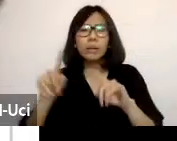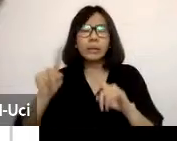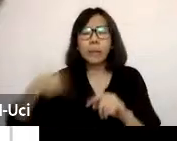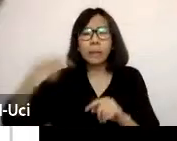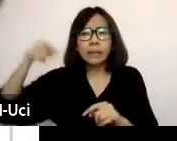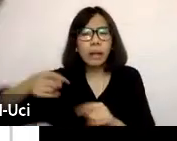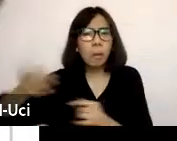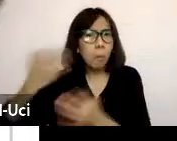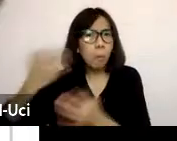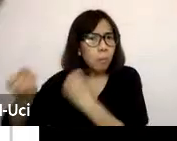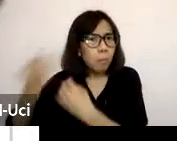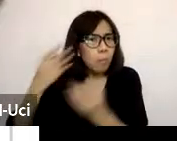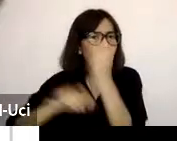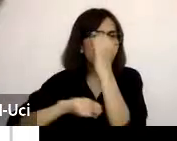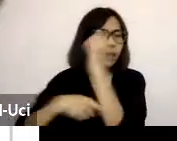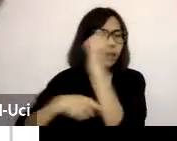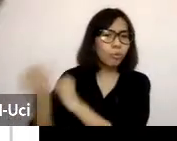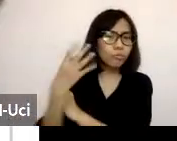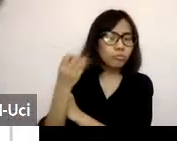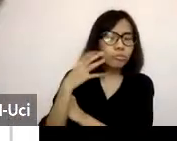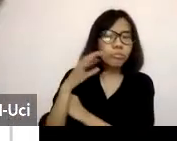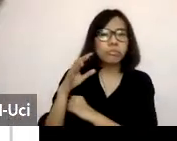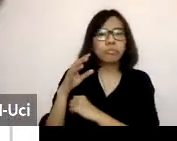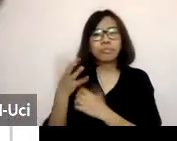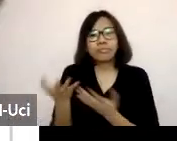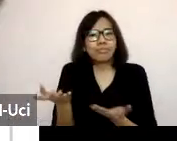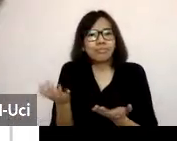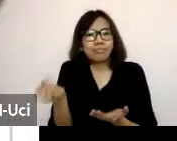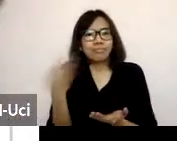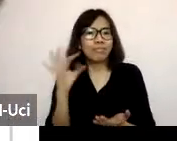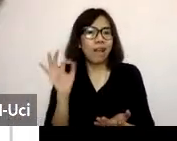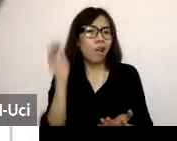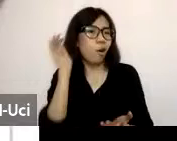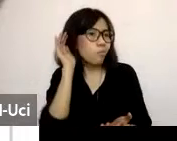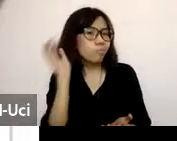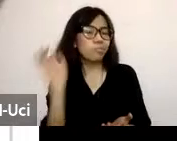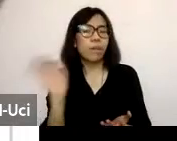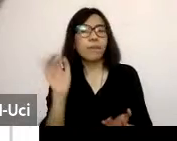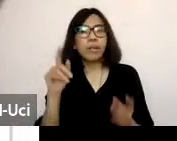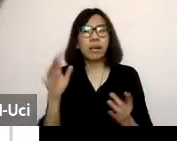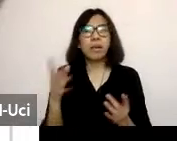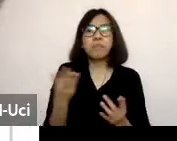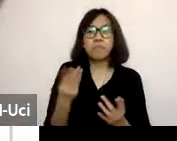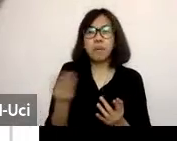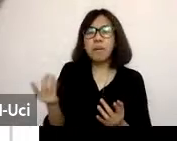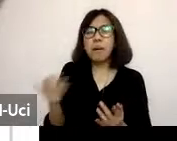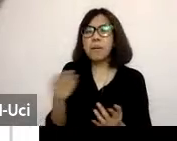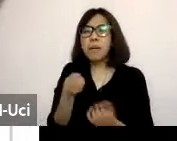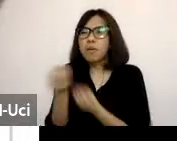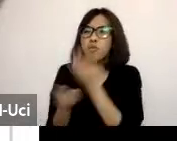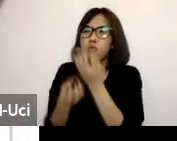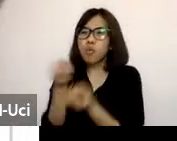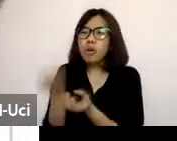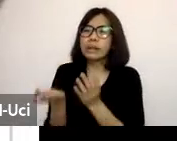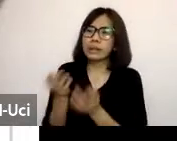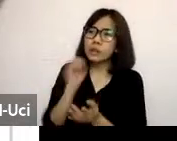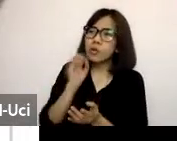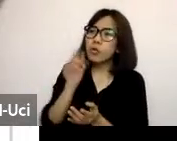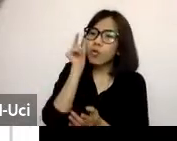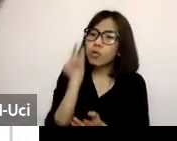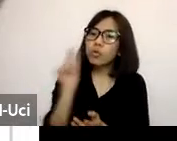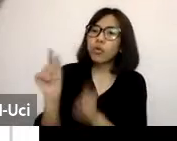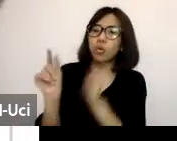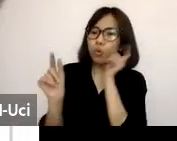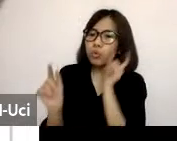dan berkali-kali kita memberikan usulan terhadap apa namanya penyelenggaraannya adalah agar tidak tumpang tindih dengan pusat